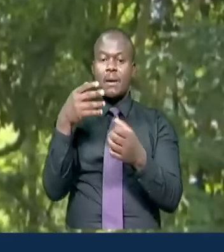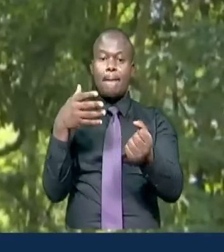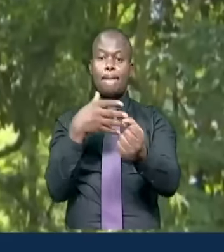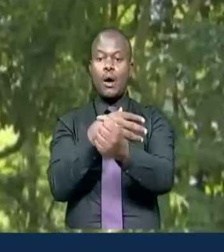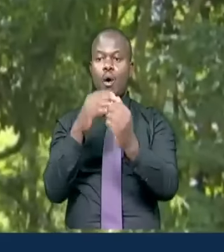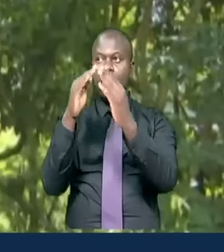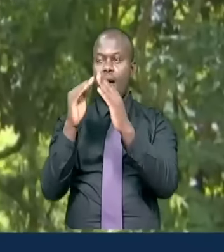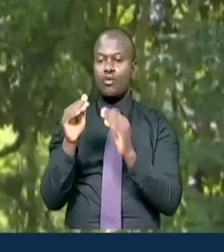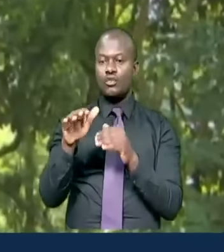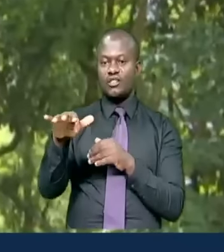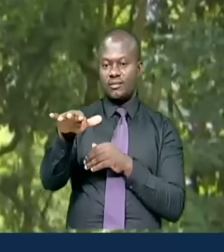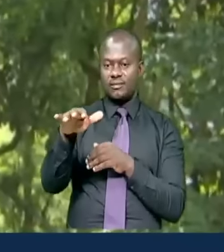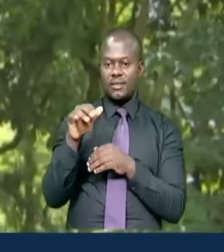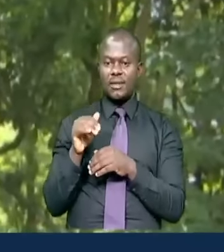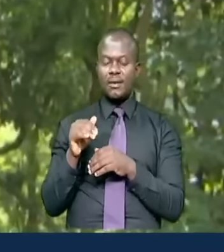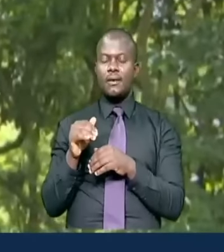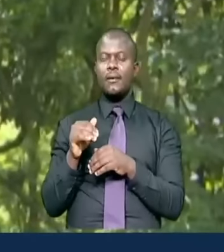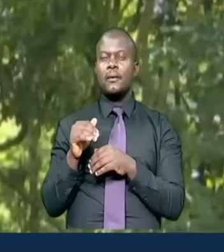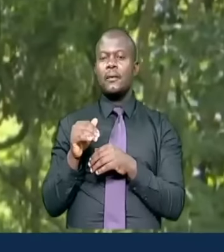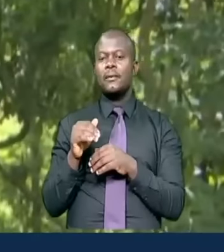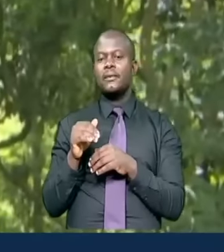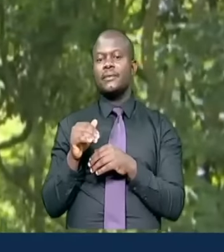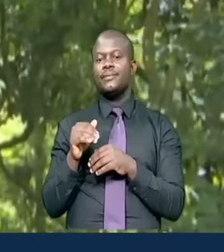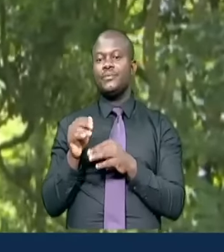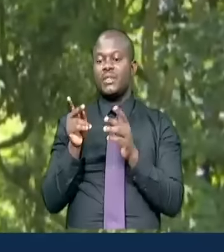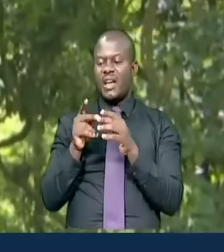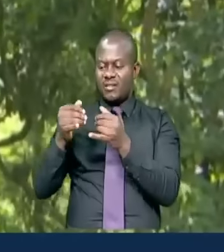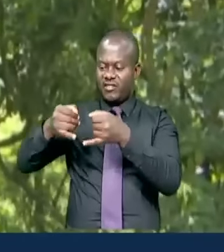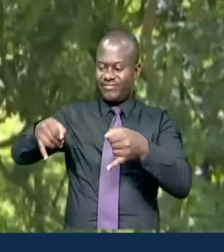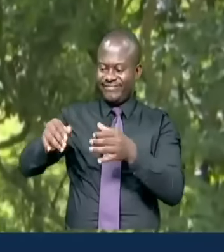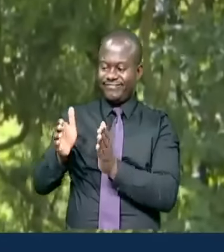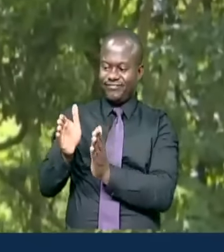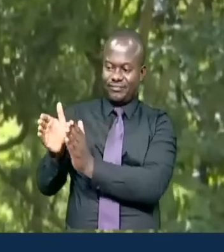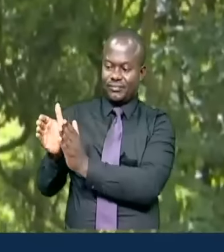powerhouse. Hakaba quarantine building, hakaba